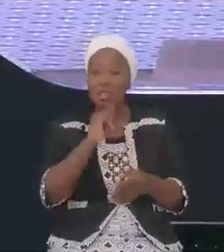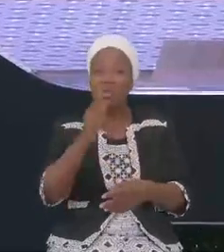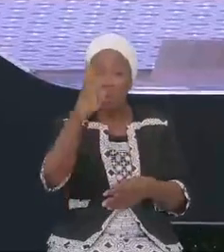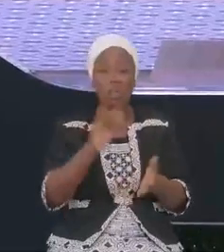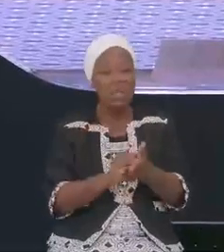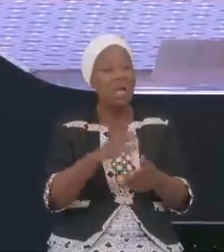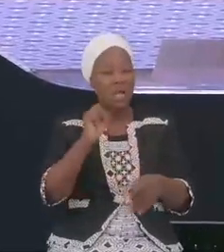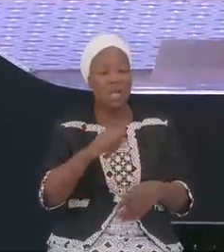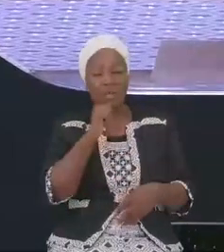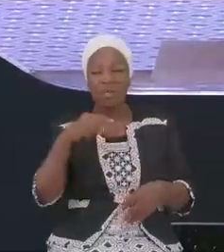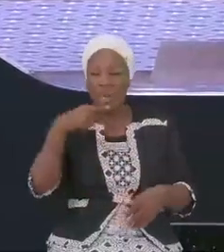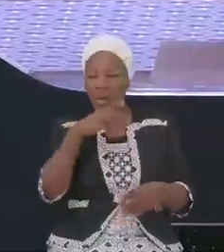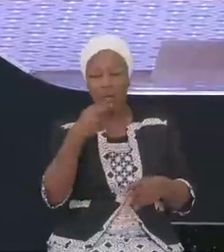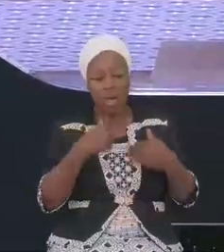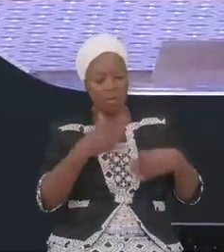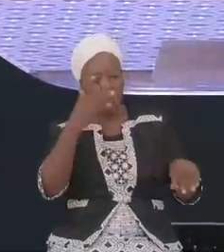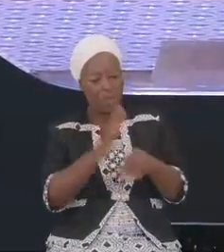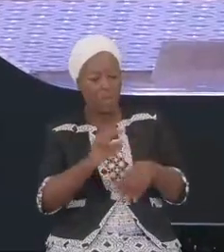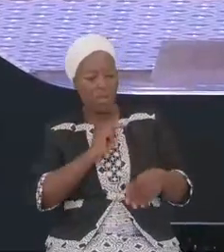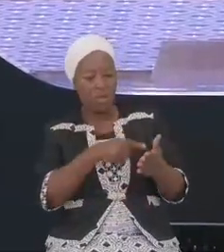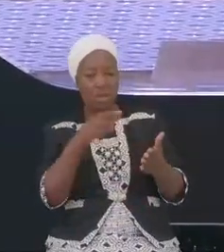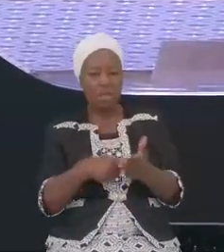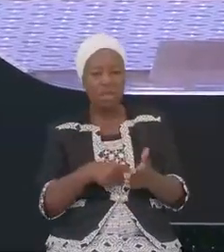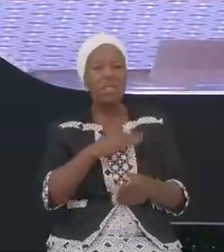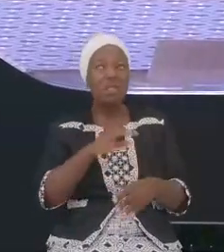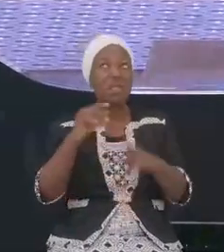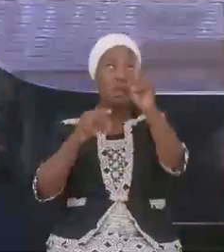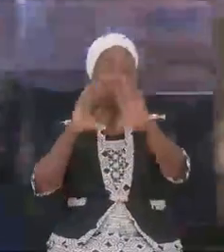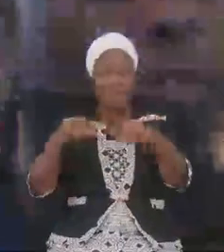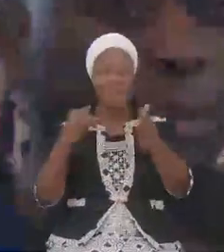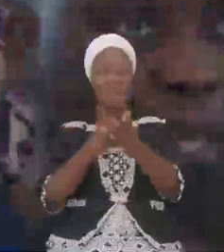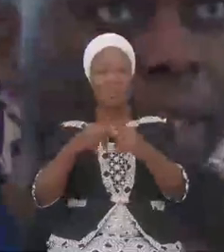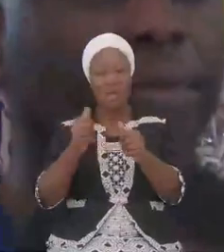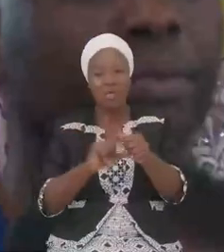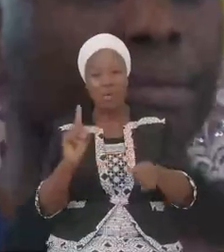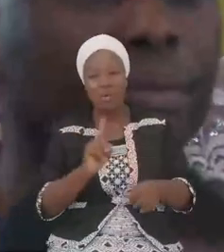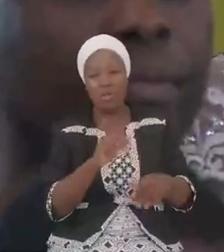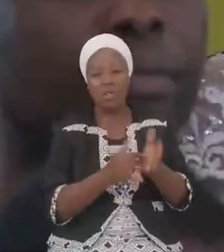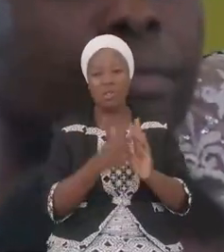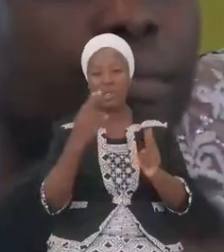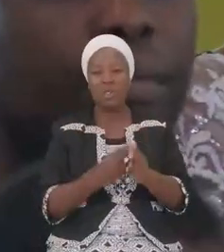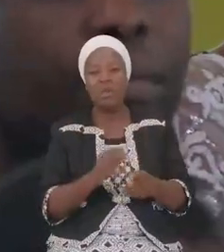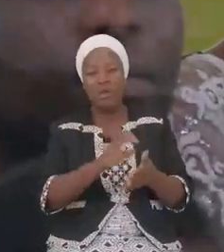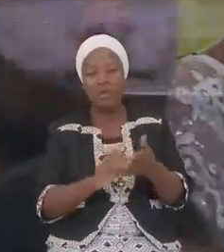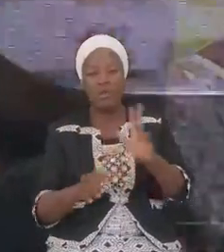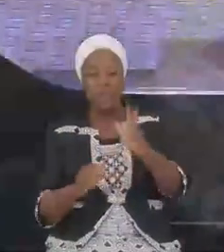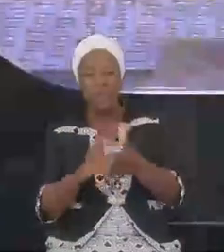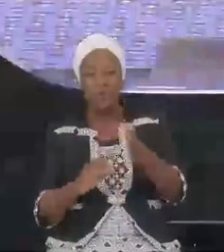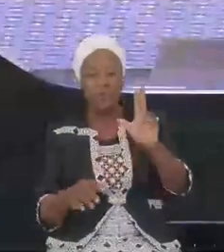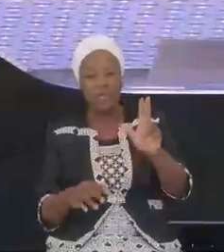Et c'est le Dieu qui ne peut mentir qui nous donne ceci. Et il donne cela à tout le monde. Verset 3